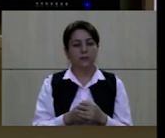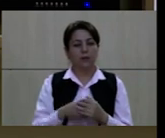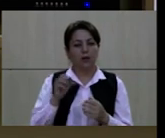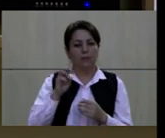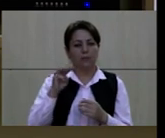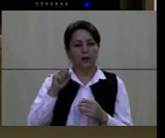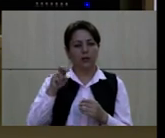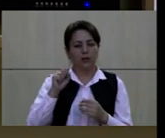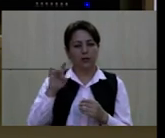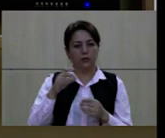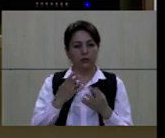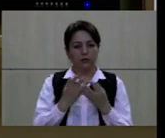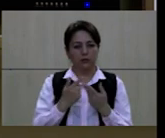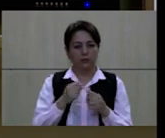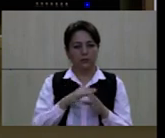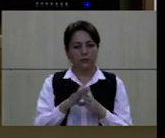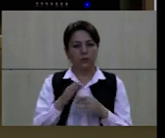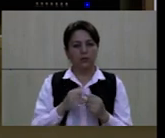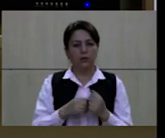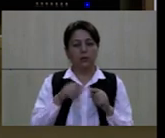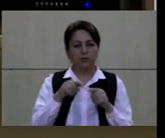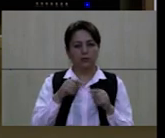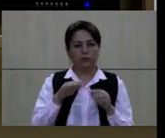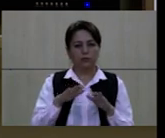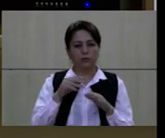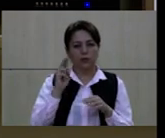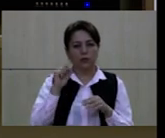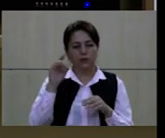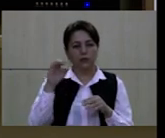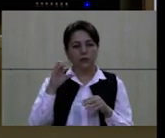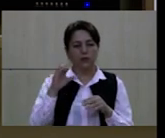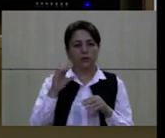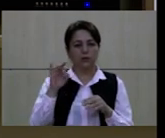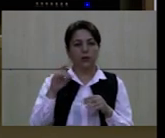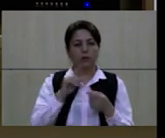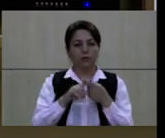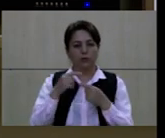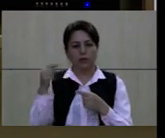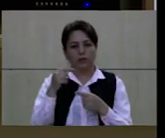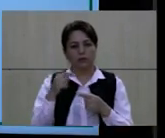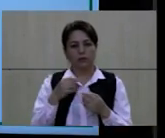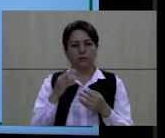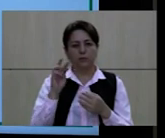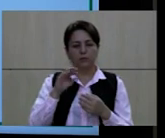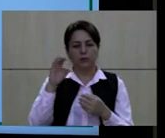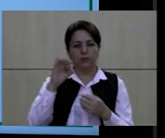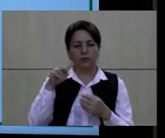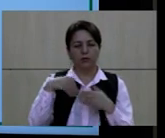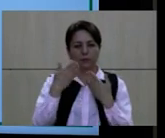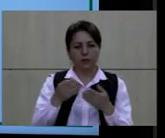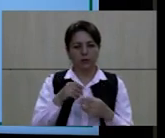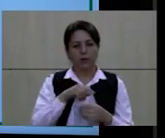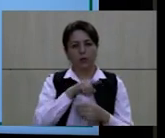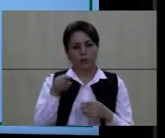Amallarni bajaring. Mana bu yerda kasrlarni qo'shish, ayirishga doir misollar berilgan. Keling, ularni